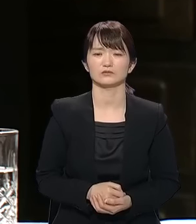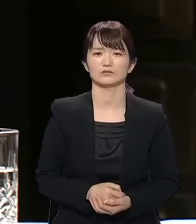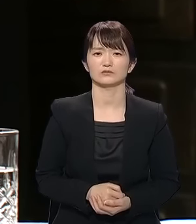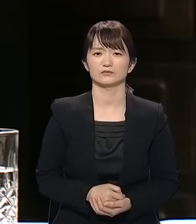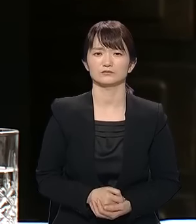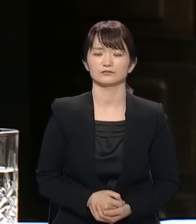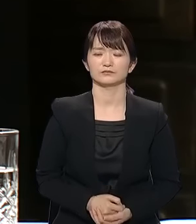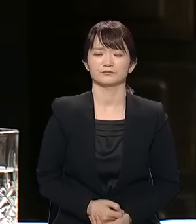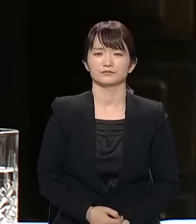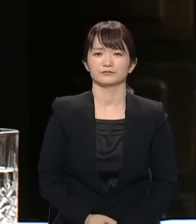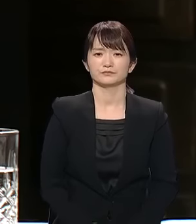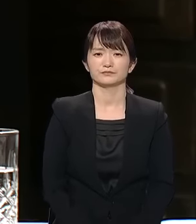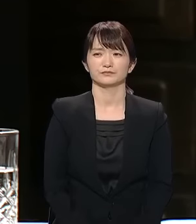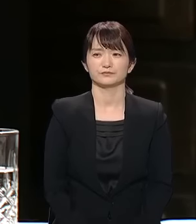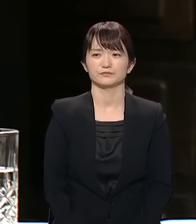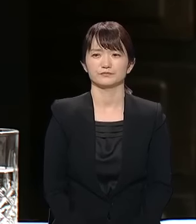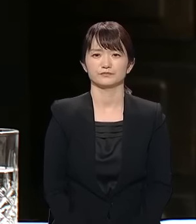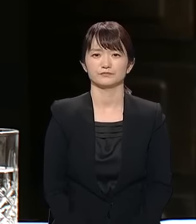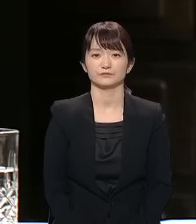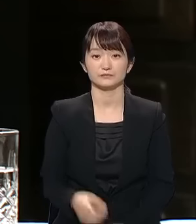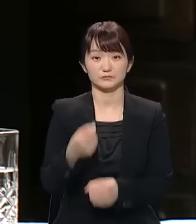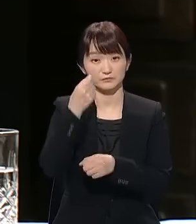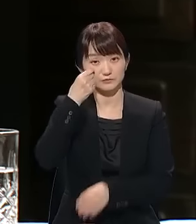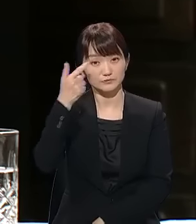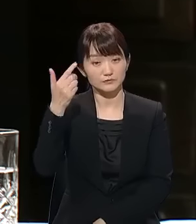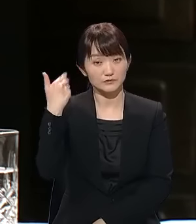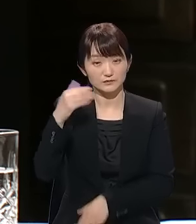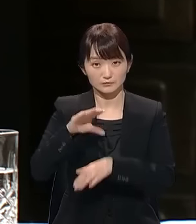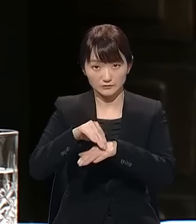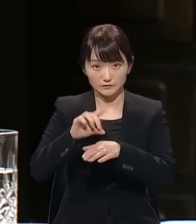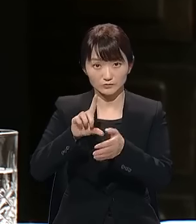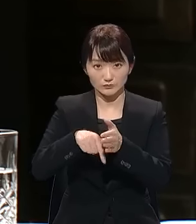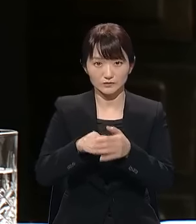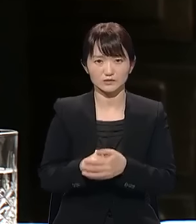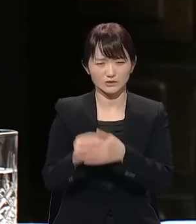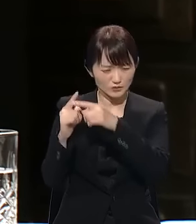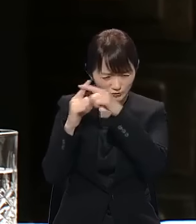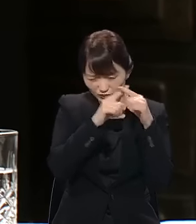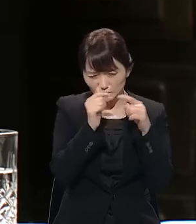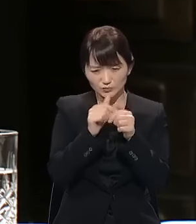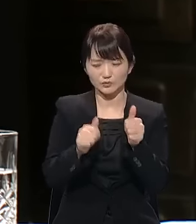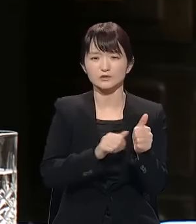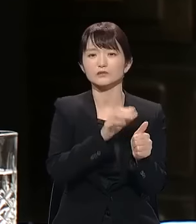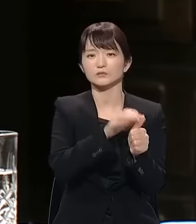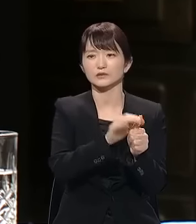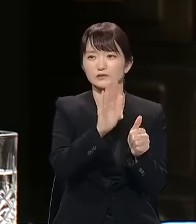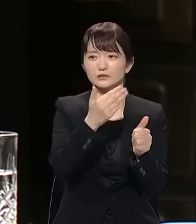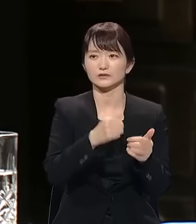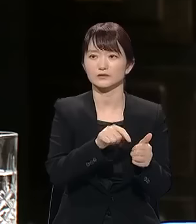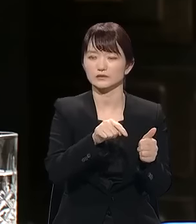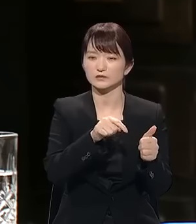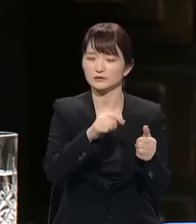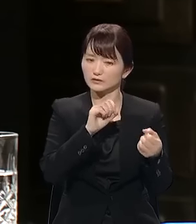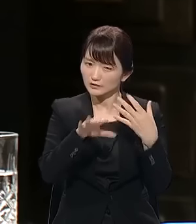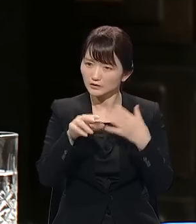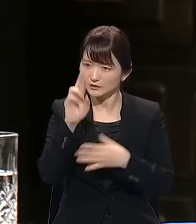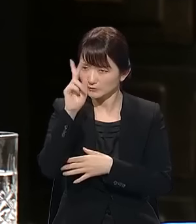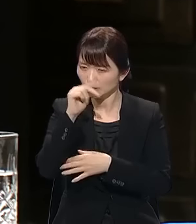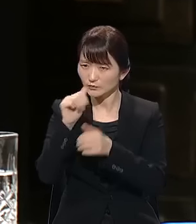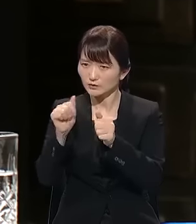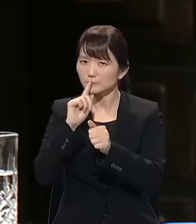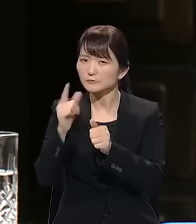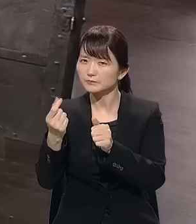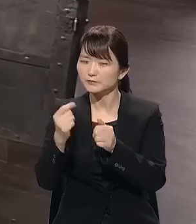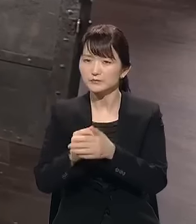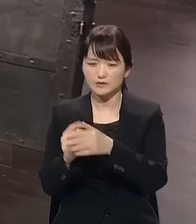말이죠 그 그 당시 방송에서 무조건 변호사를 이거는 아마 박지윤 변호사님이 말씀하셨던 거 같데